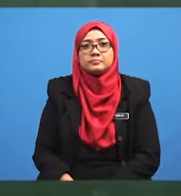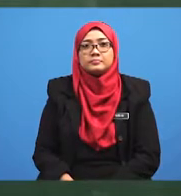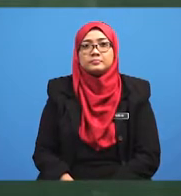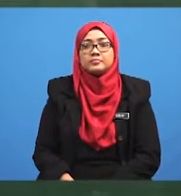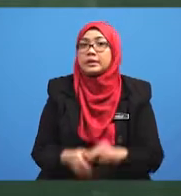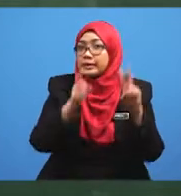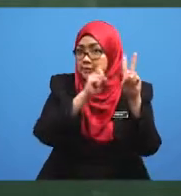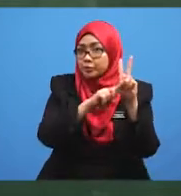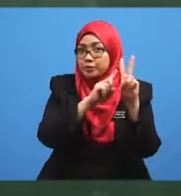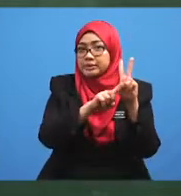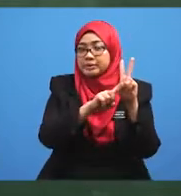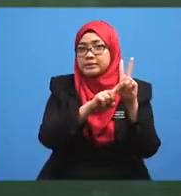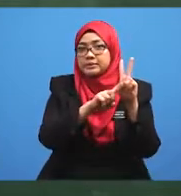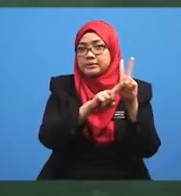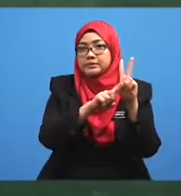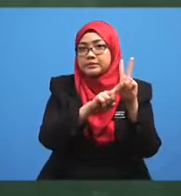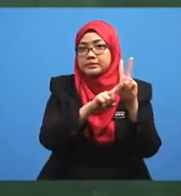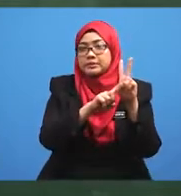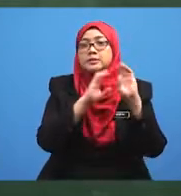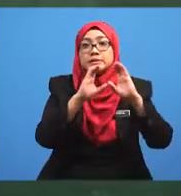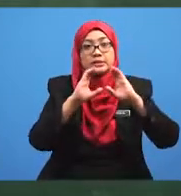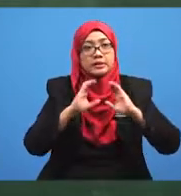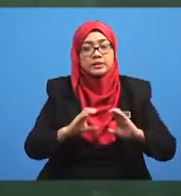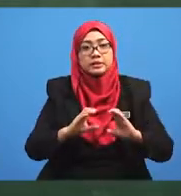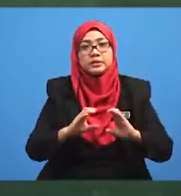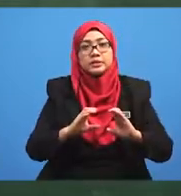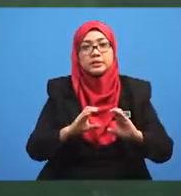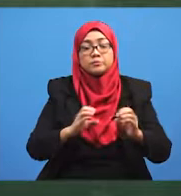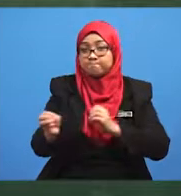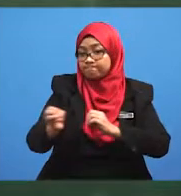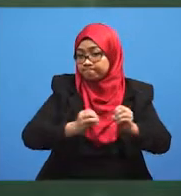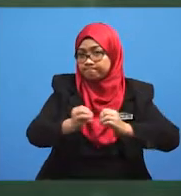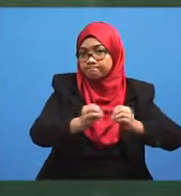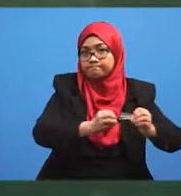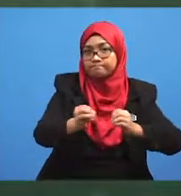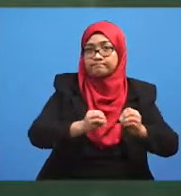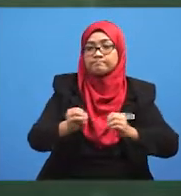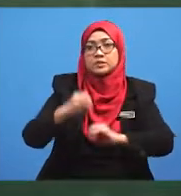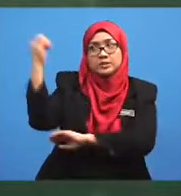Ciri kedua, cara orientasi sinaran radioaktif.